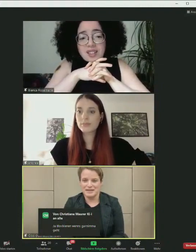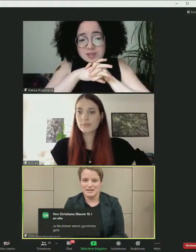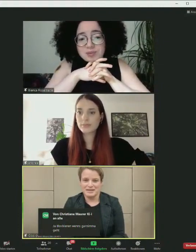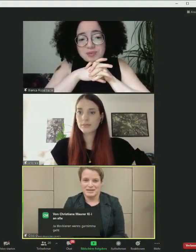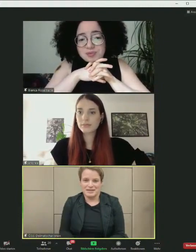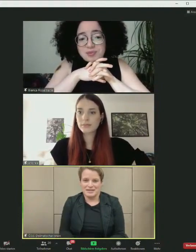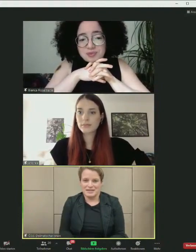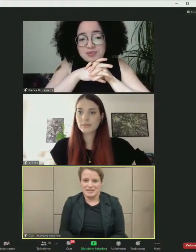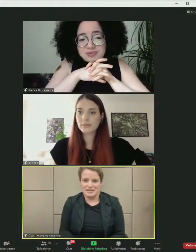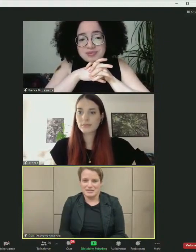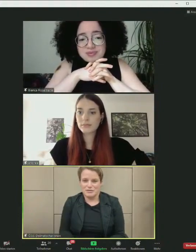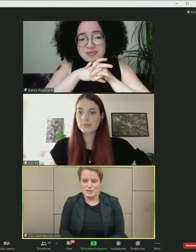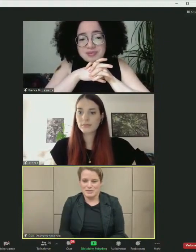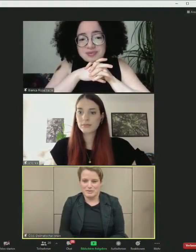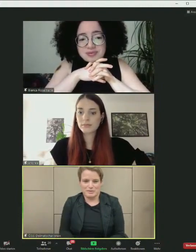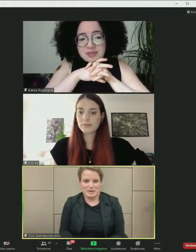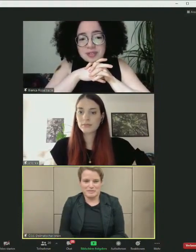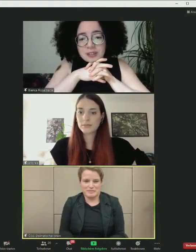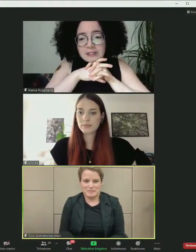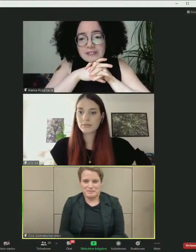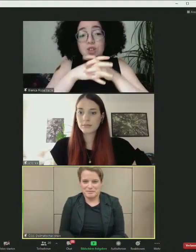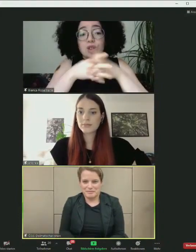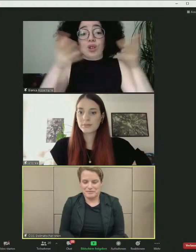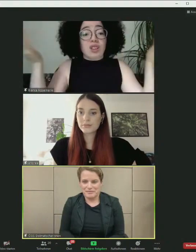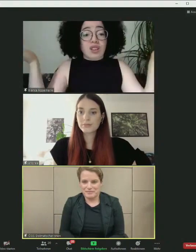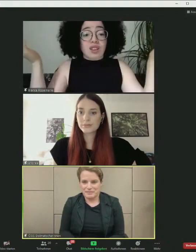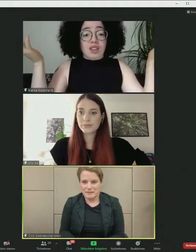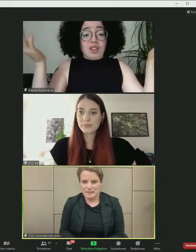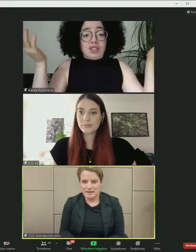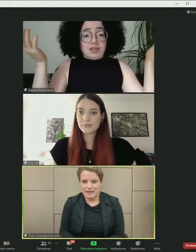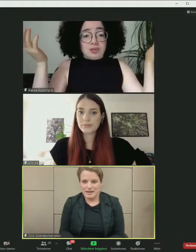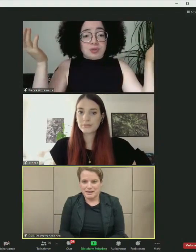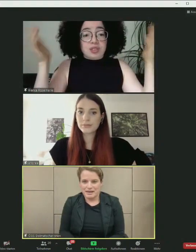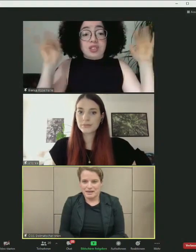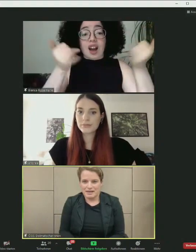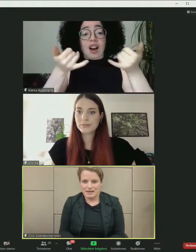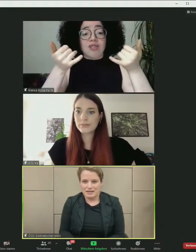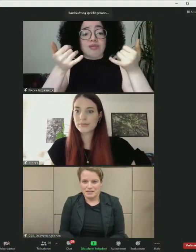die komisch damit umgehen.